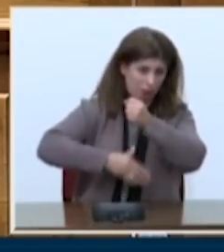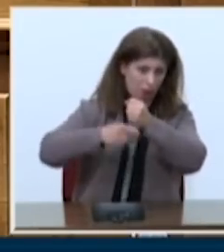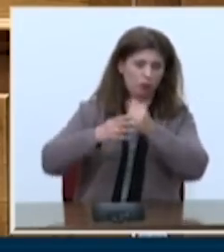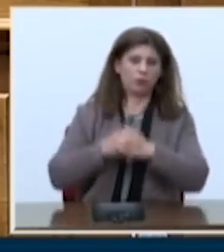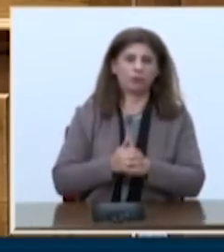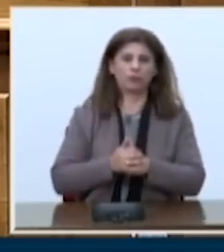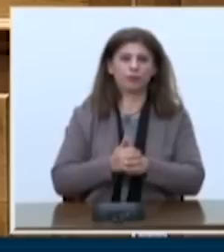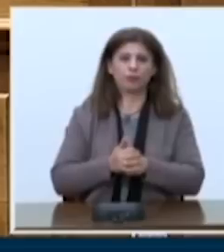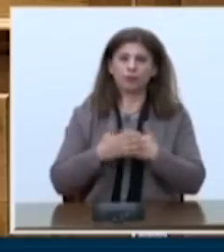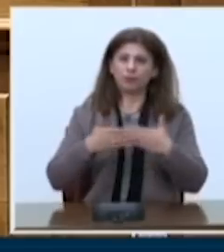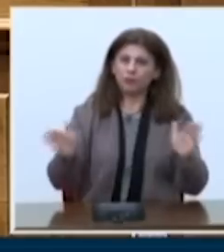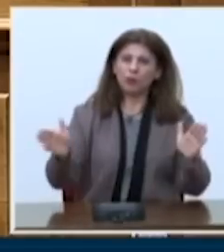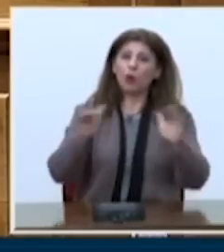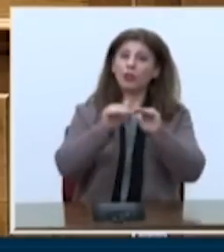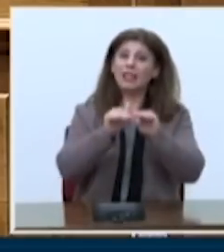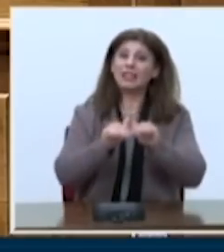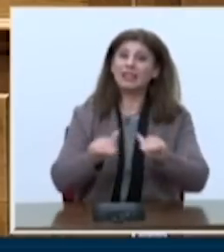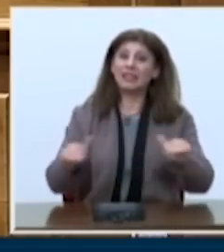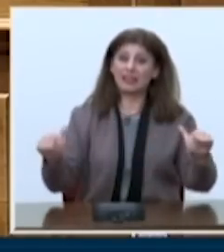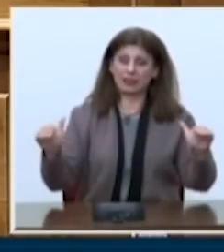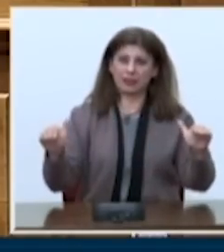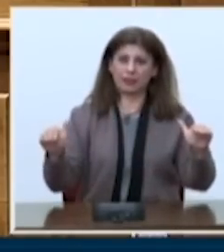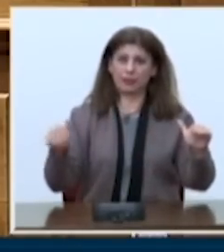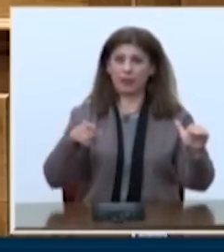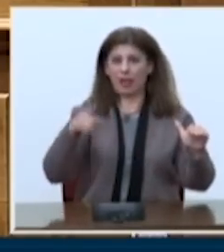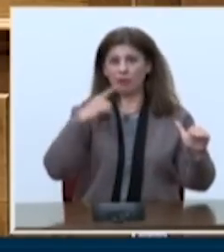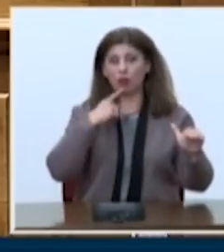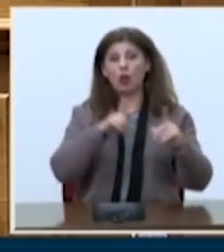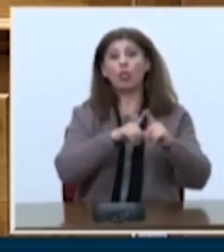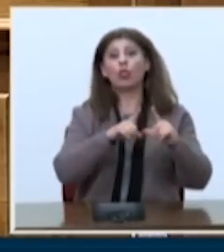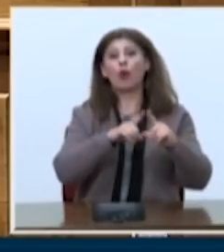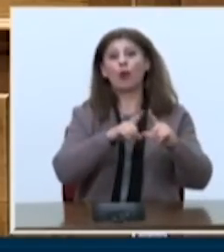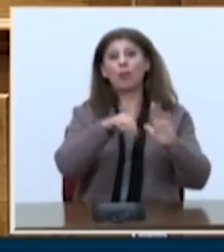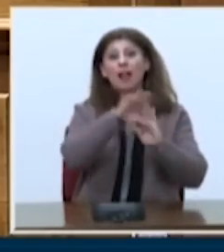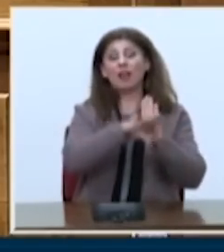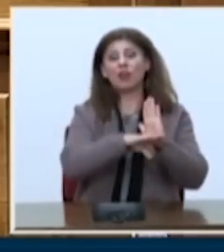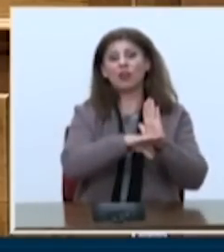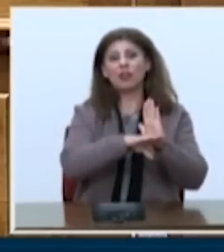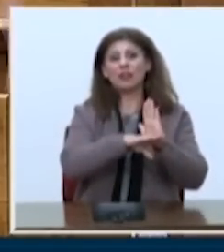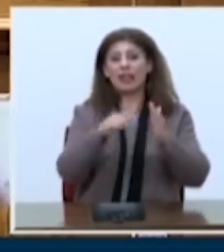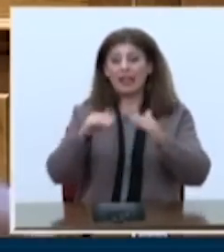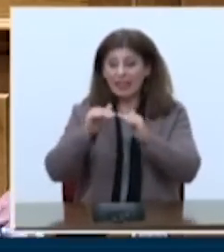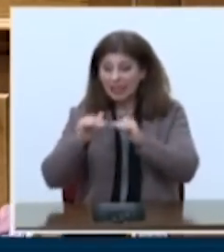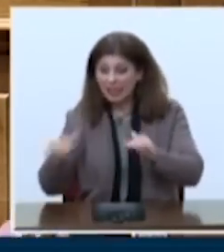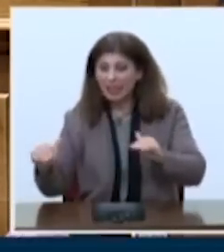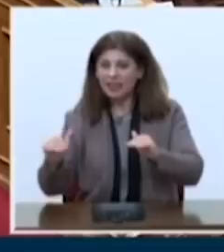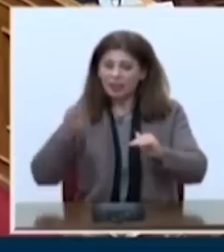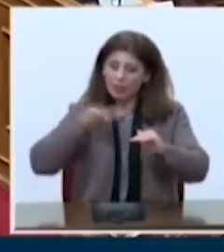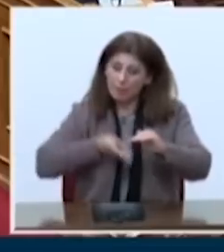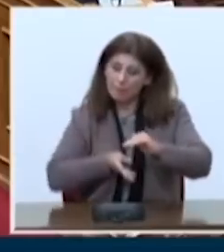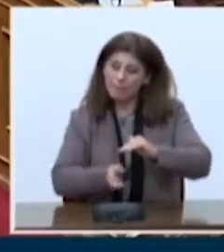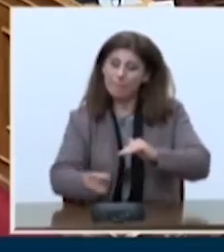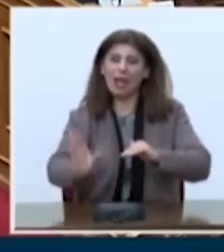ανοίγει την πόρτα στην ειρήνη. Αυτό είναι το δόγμα σας. Ορίστε για τα πρακτικά.